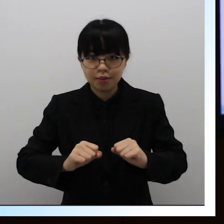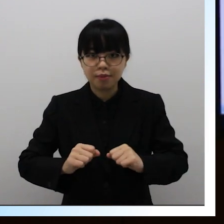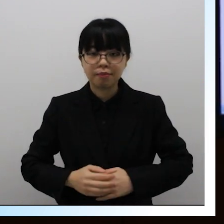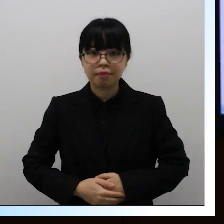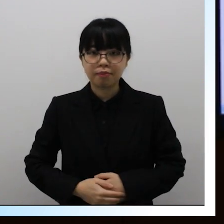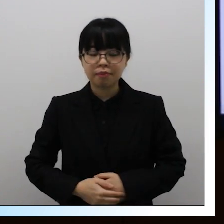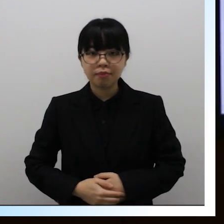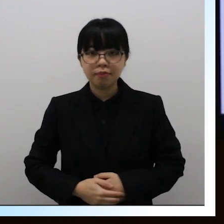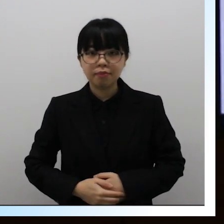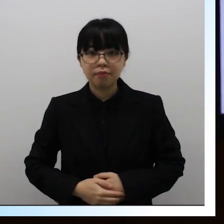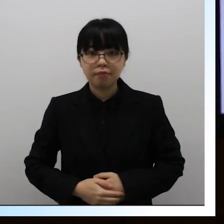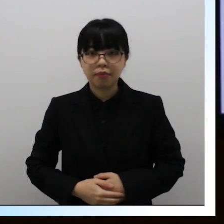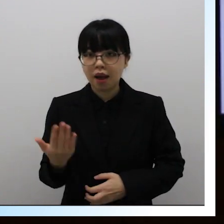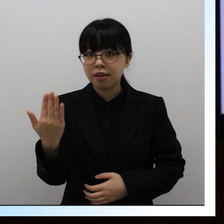します。